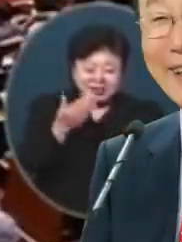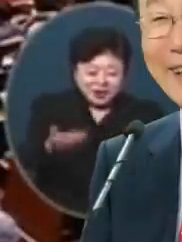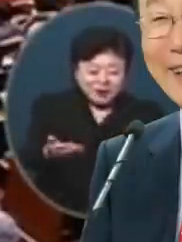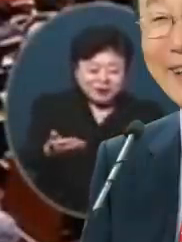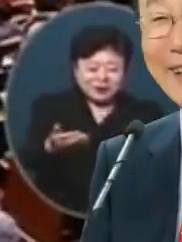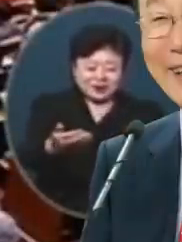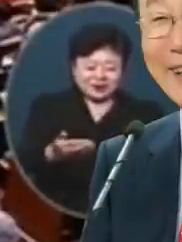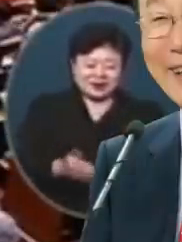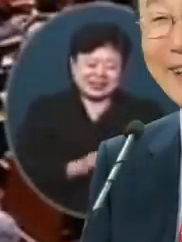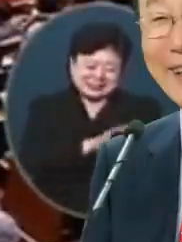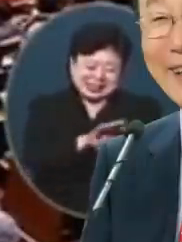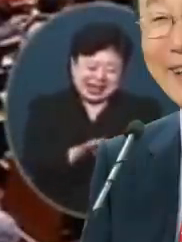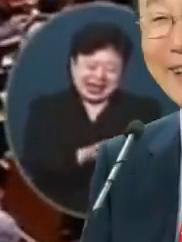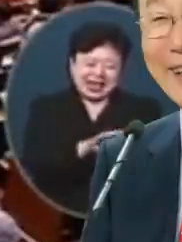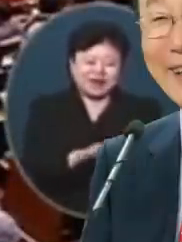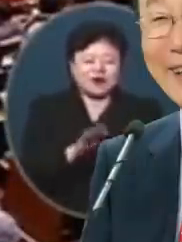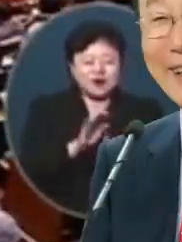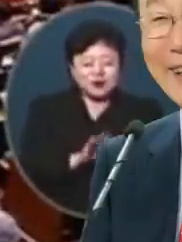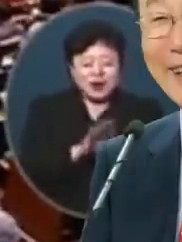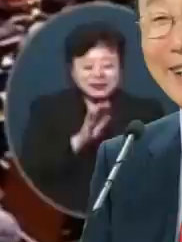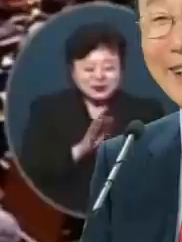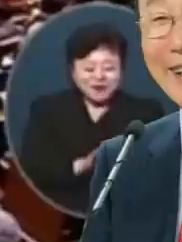어쩐지 사랑하고 도와주려고.